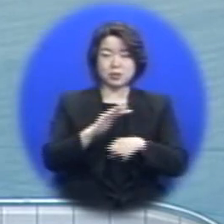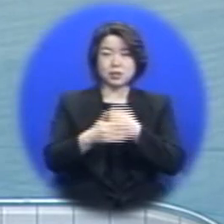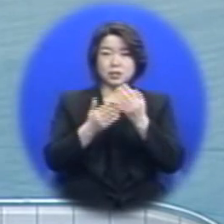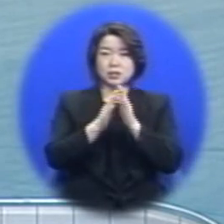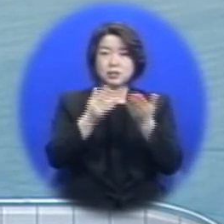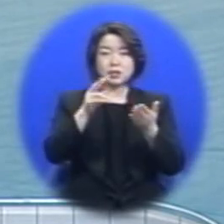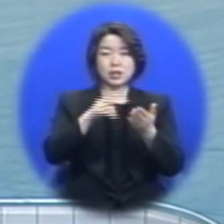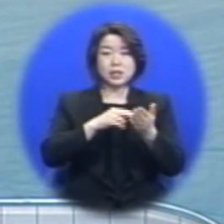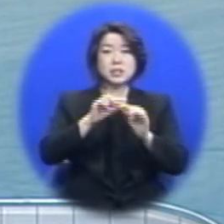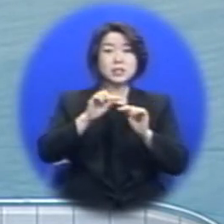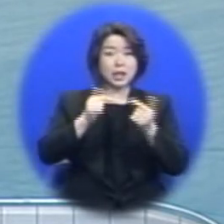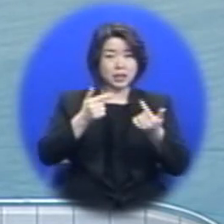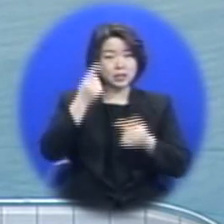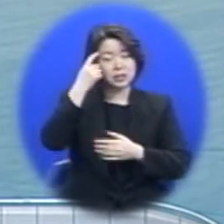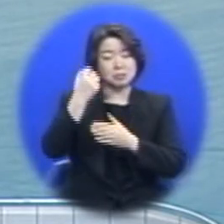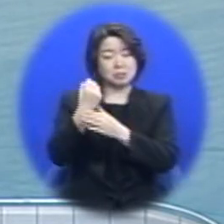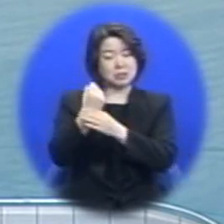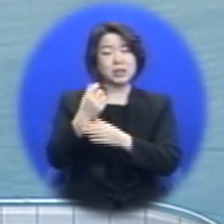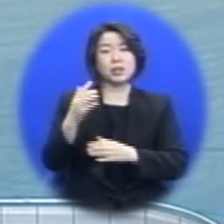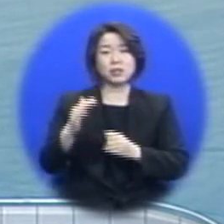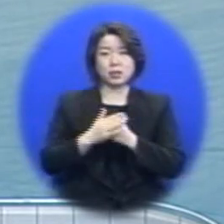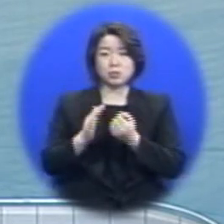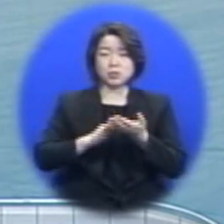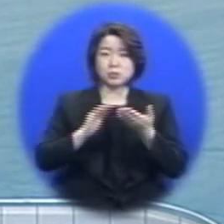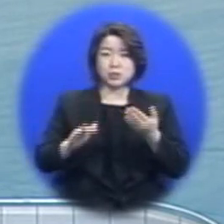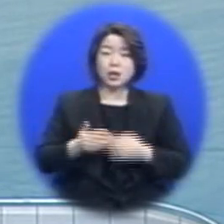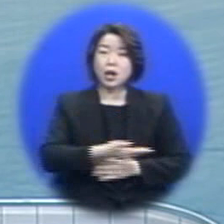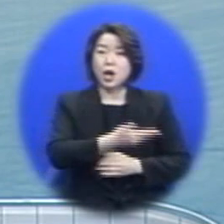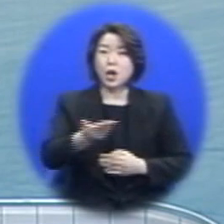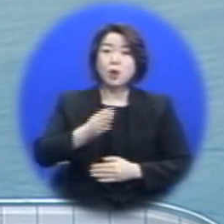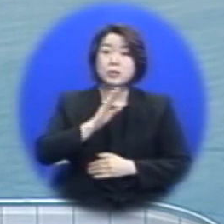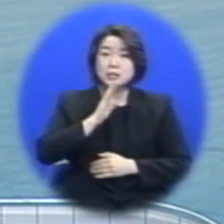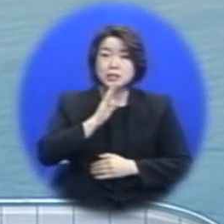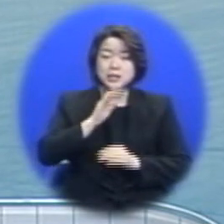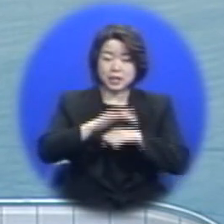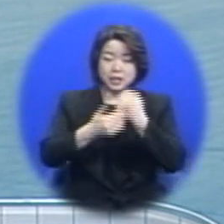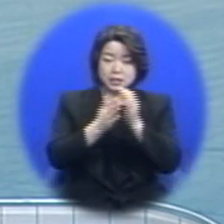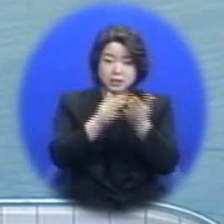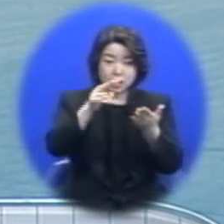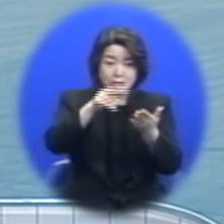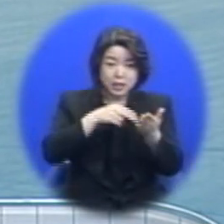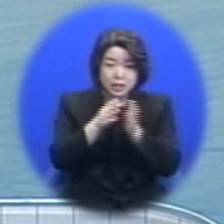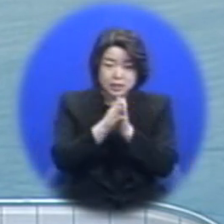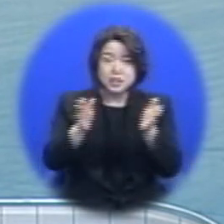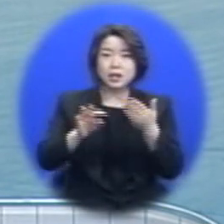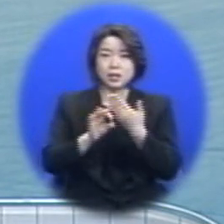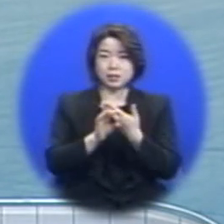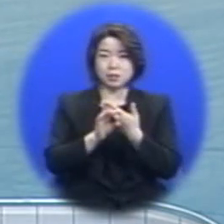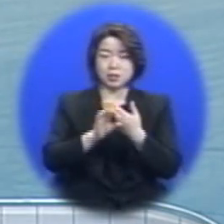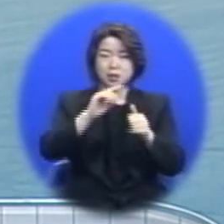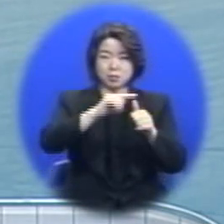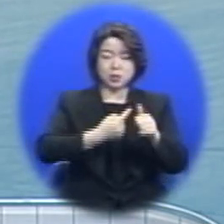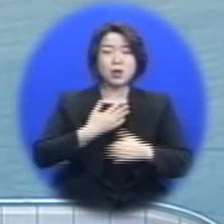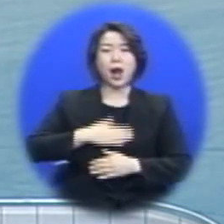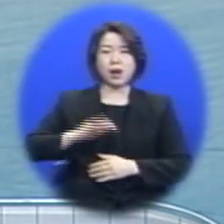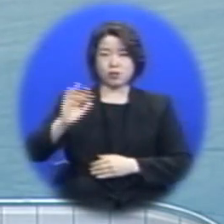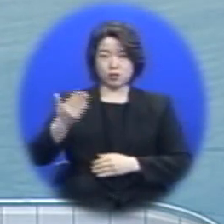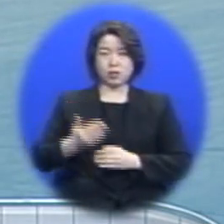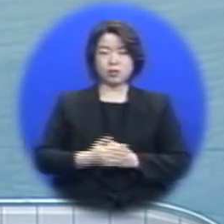선입관 때문에 그렇습니다. 여러분이 진짜 성경을 읽기 시작한다면 그러면 비로소 알게